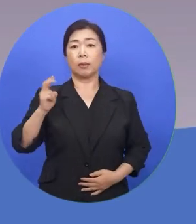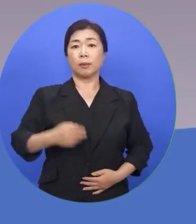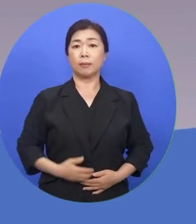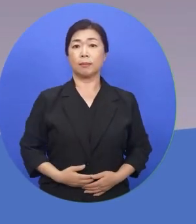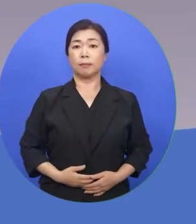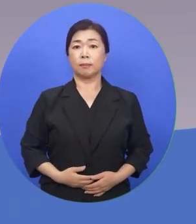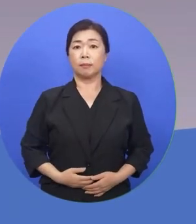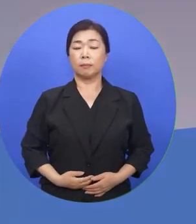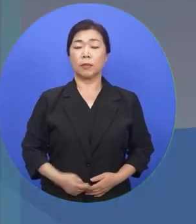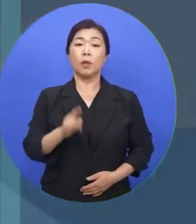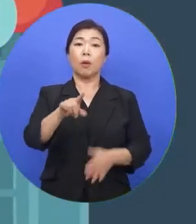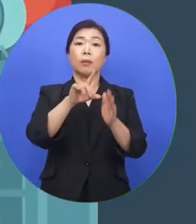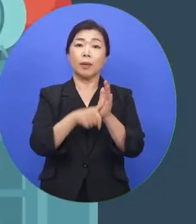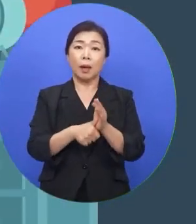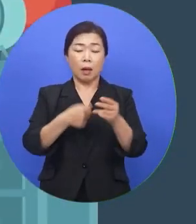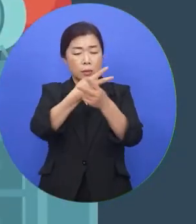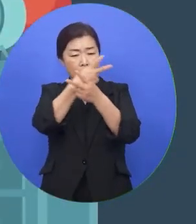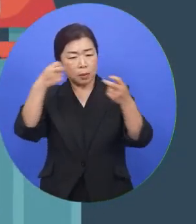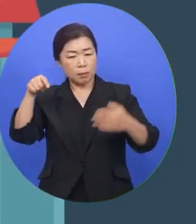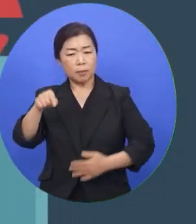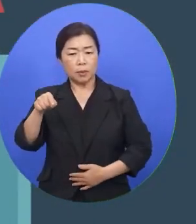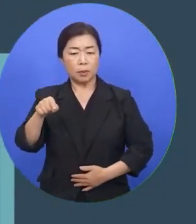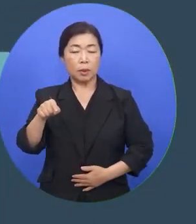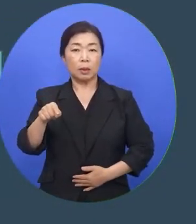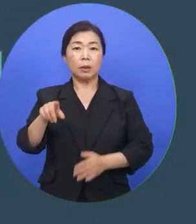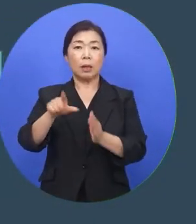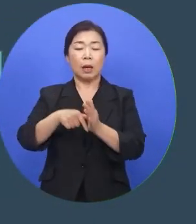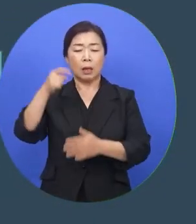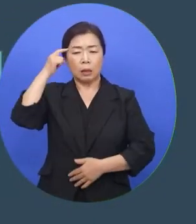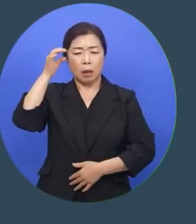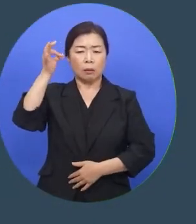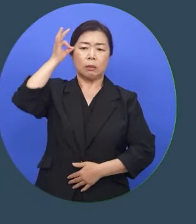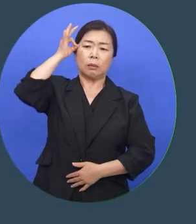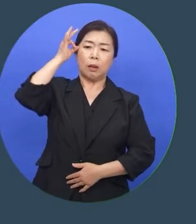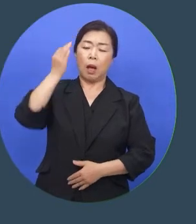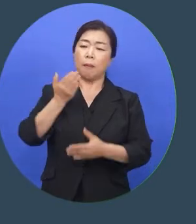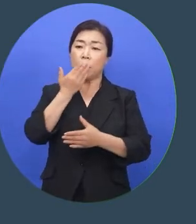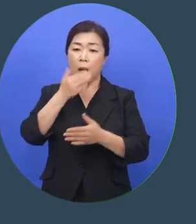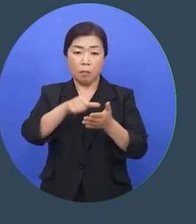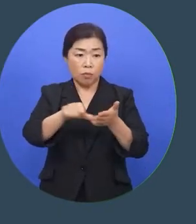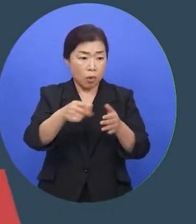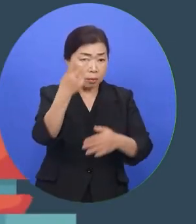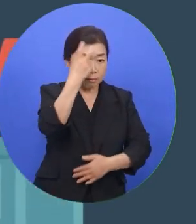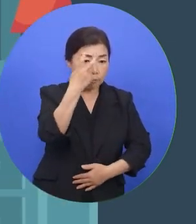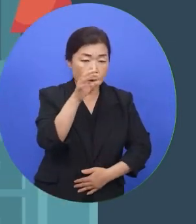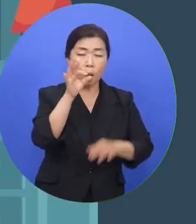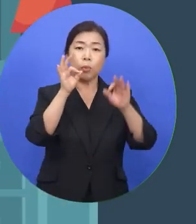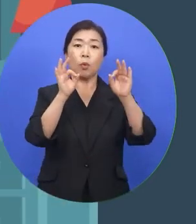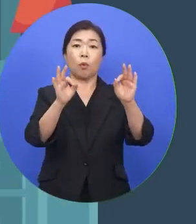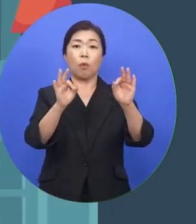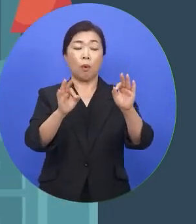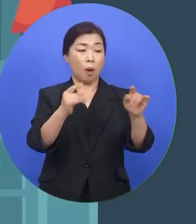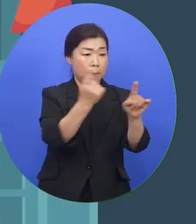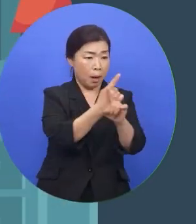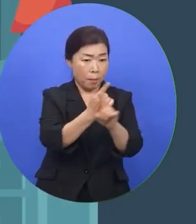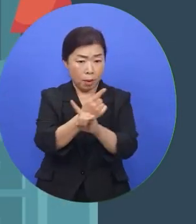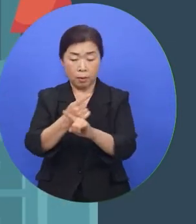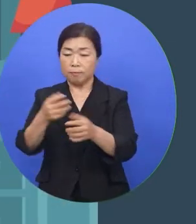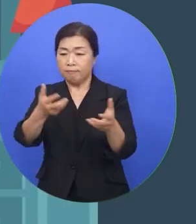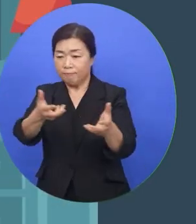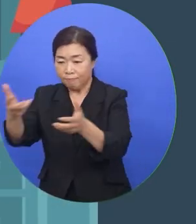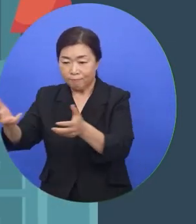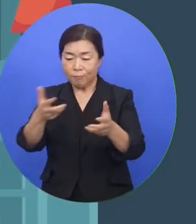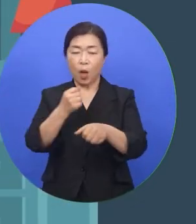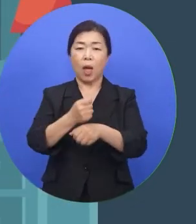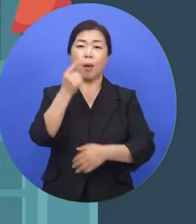있죠. 이런 경우 침실에 그때의 기억이 날 수 있는 것들이 있는지 살펴보고 변화를